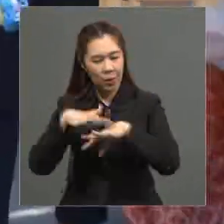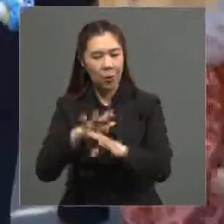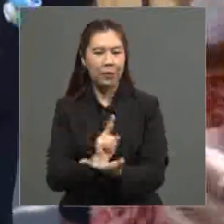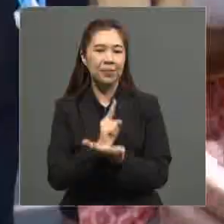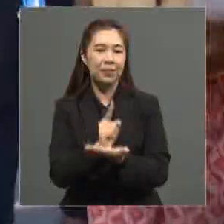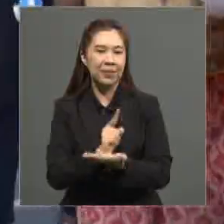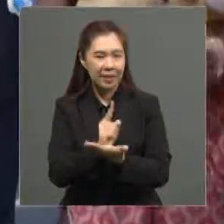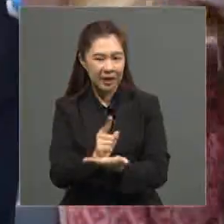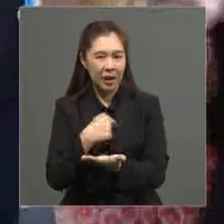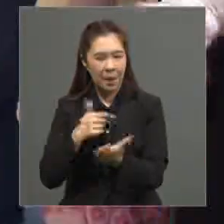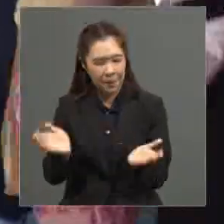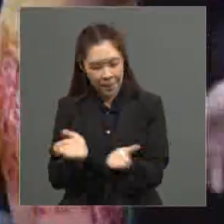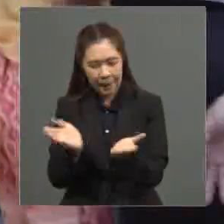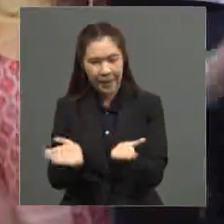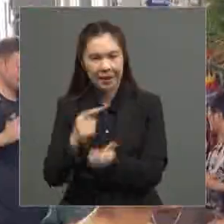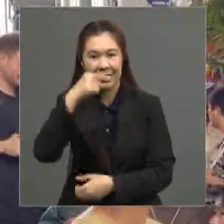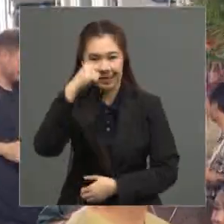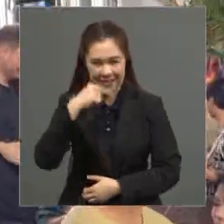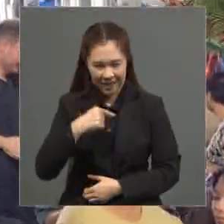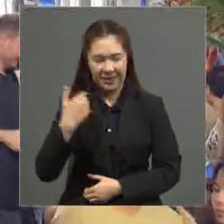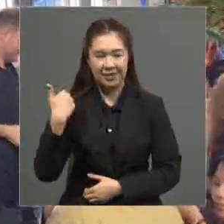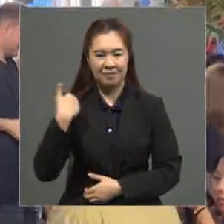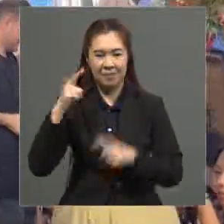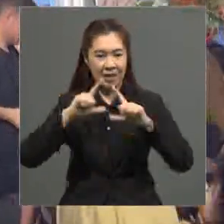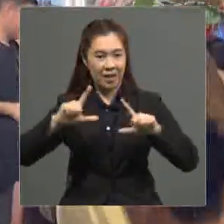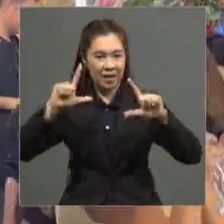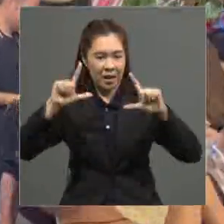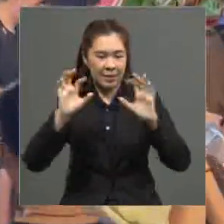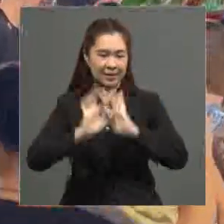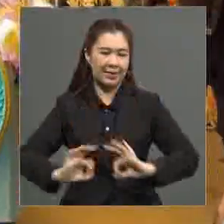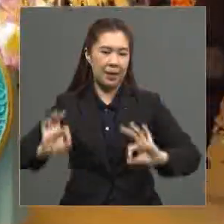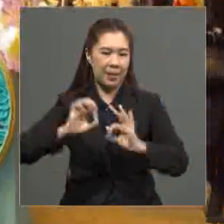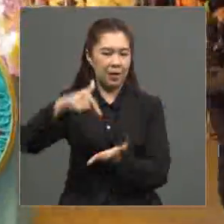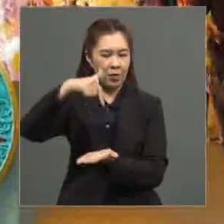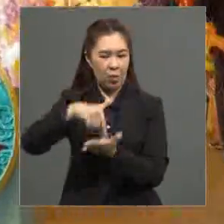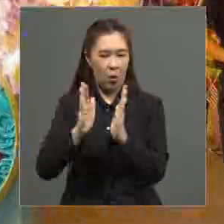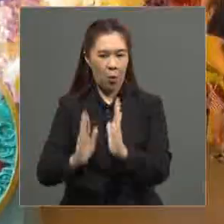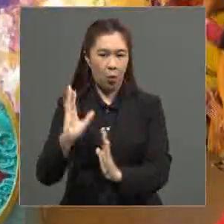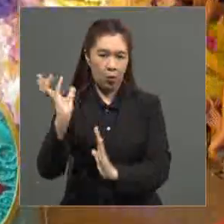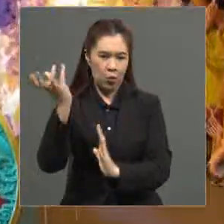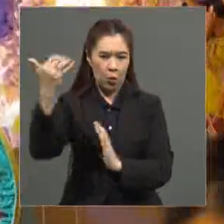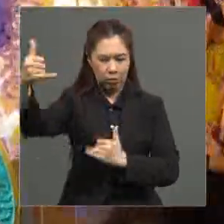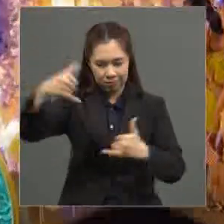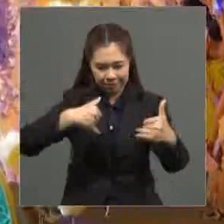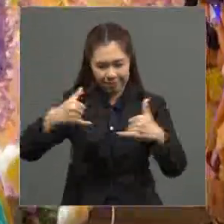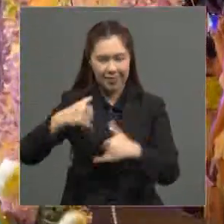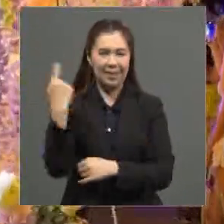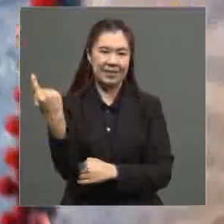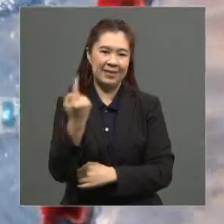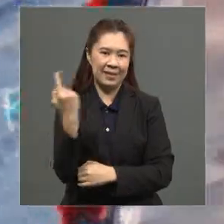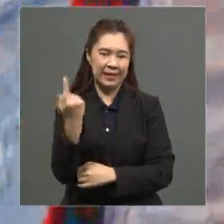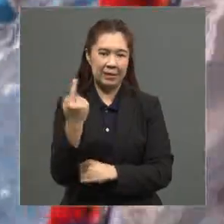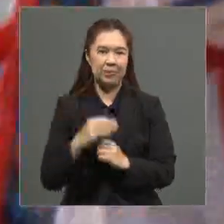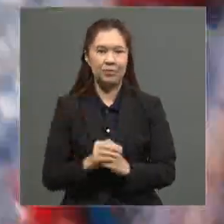จะผลักดันซอพาวเวอร์ไทยให้เป็น World Eventหมุดหมายสำคัญของนักท่องเที่ยวทั่วโลกนั่นเองค่ะอ่ะไปดูผลการ